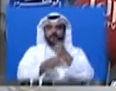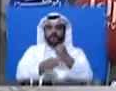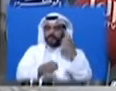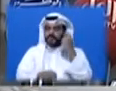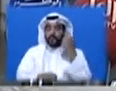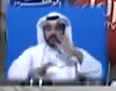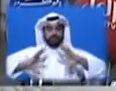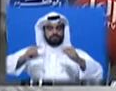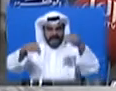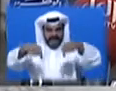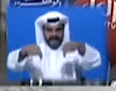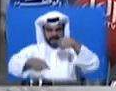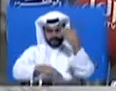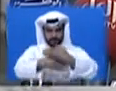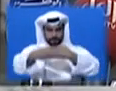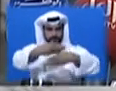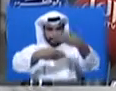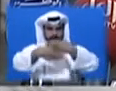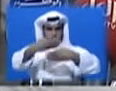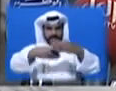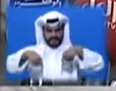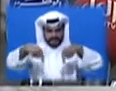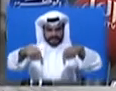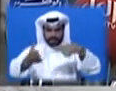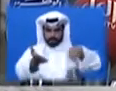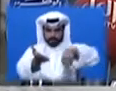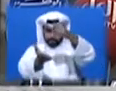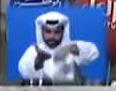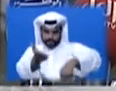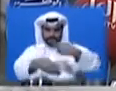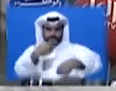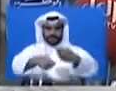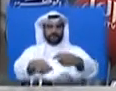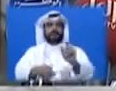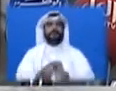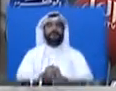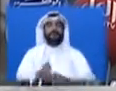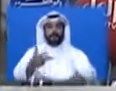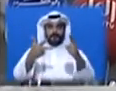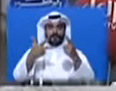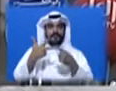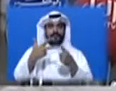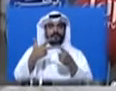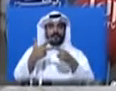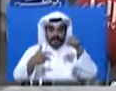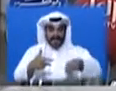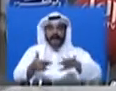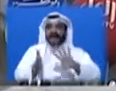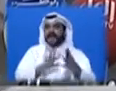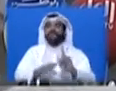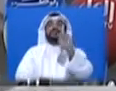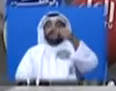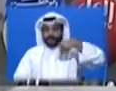تحت التنفيذ حاليا، موقع عقوده وتحت التنفيذ. القسم الثالث